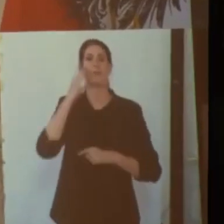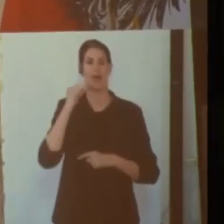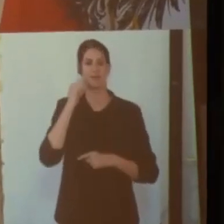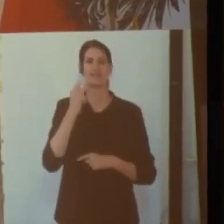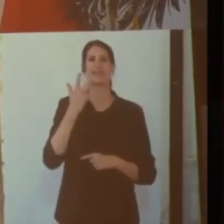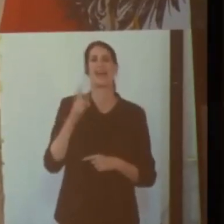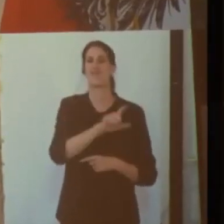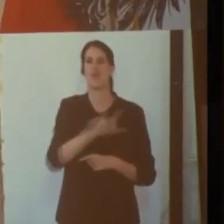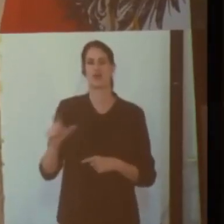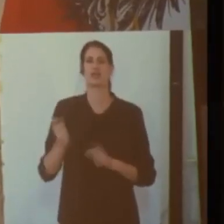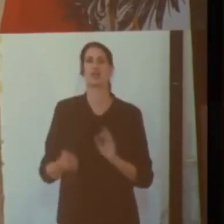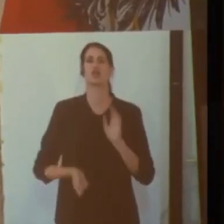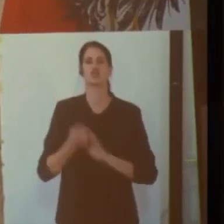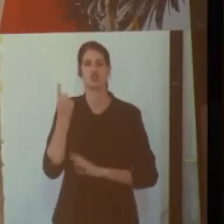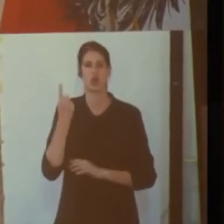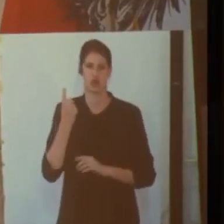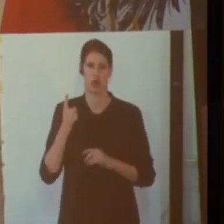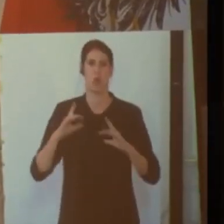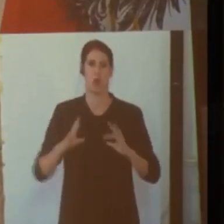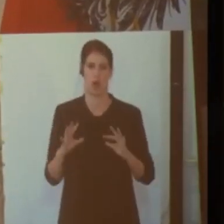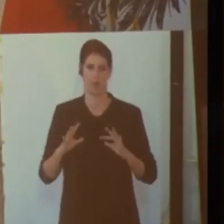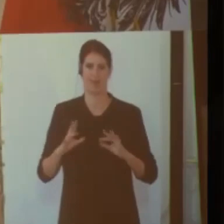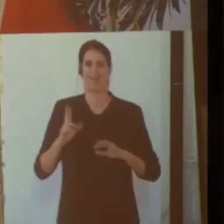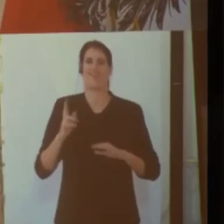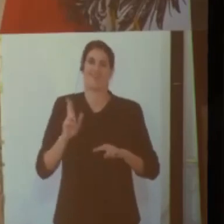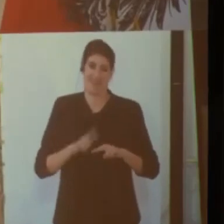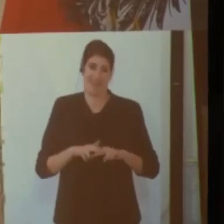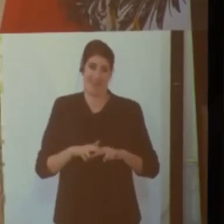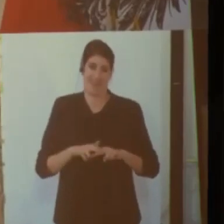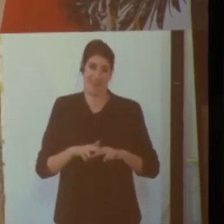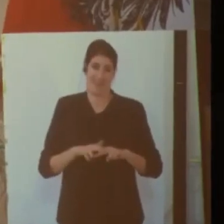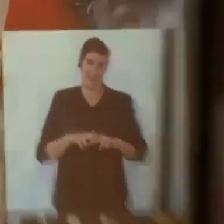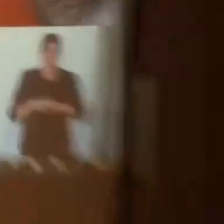der Kinderbetreuung nachzukommen, wenn das notwendig ist.